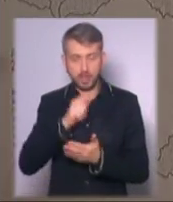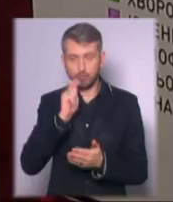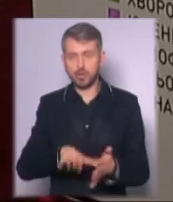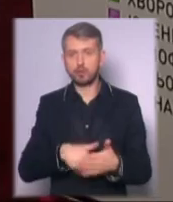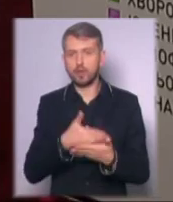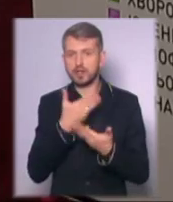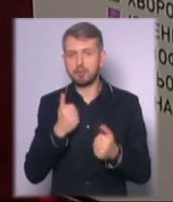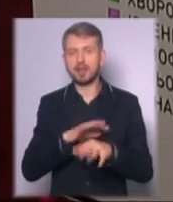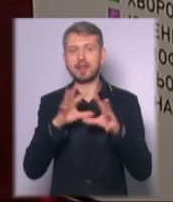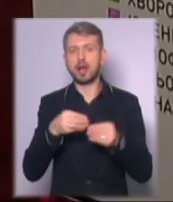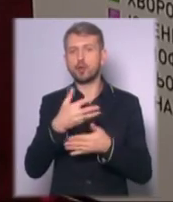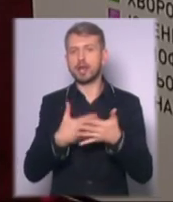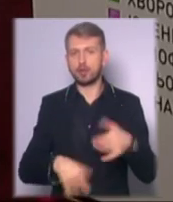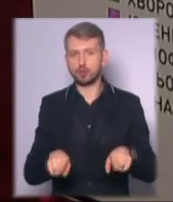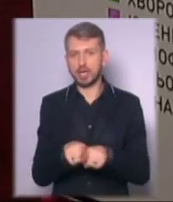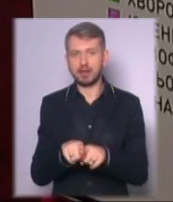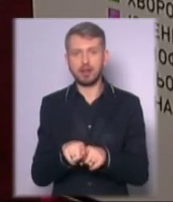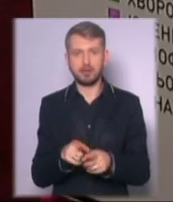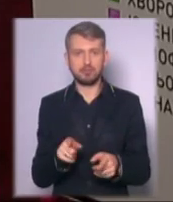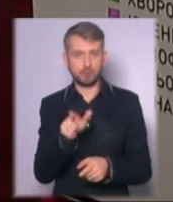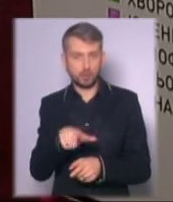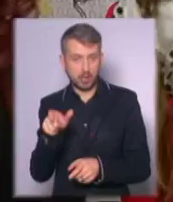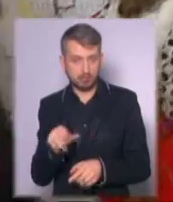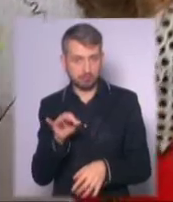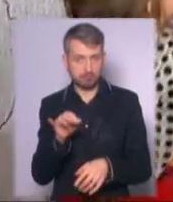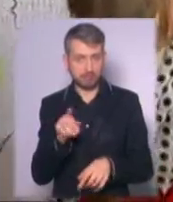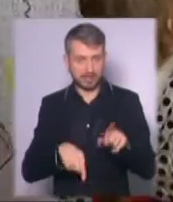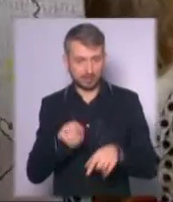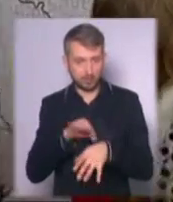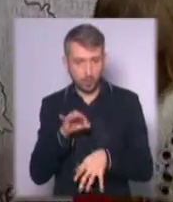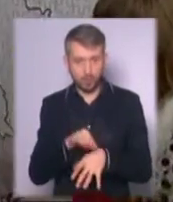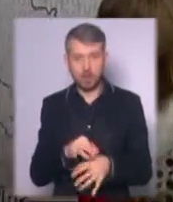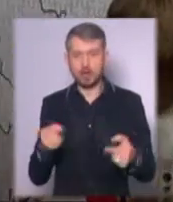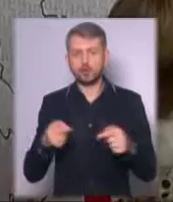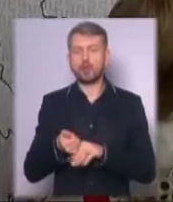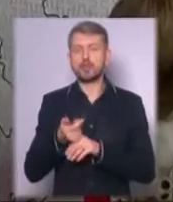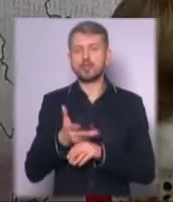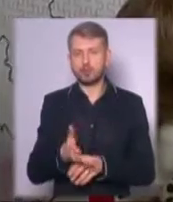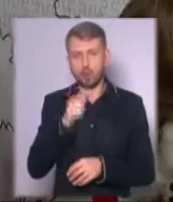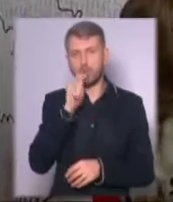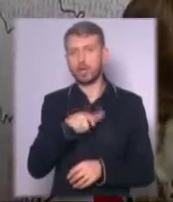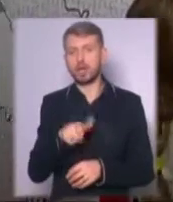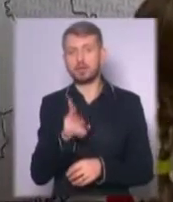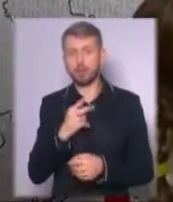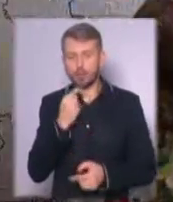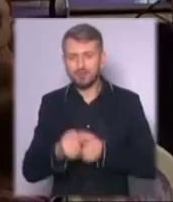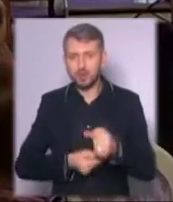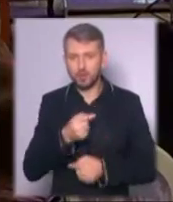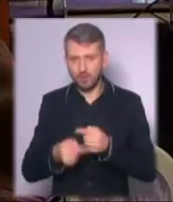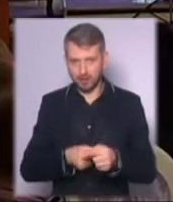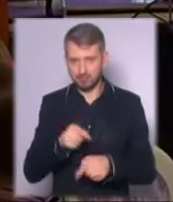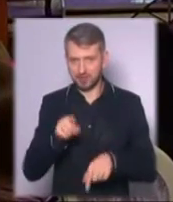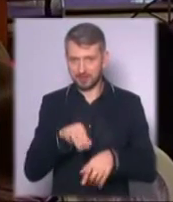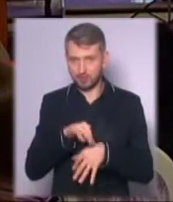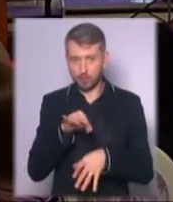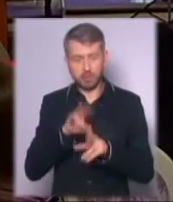навіть загального реєстру таких невиліковних хворих. Тому точне число українців, які успадкували несправну генетику, нікому не відоме. За світовими